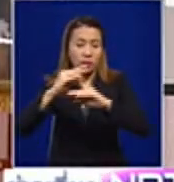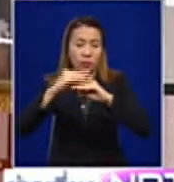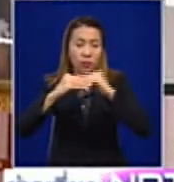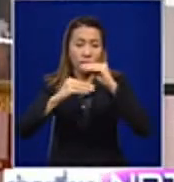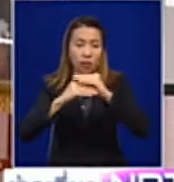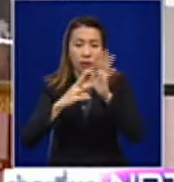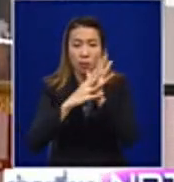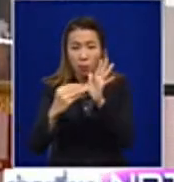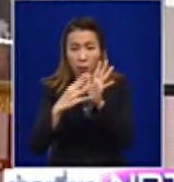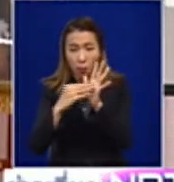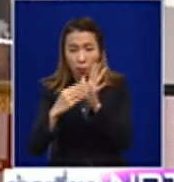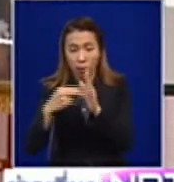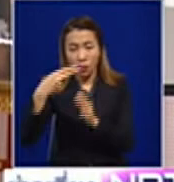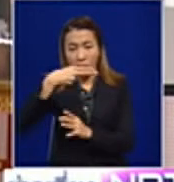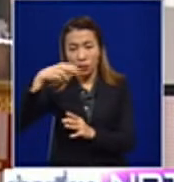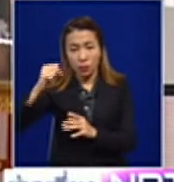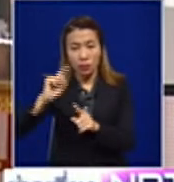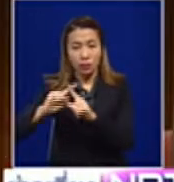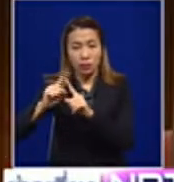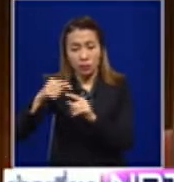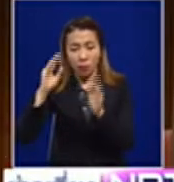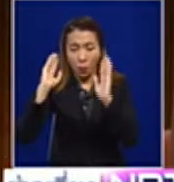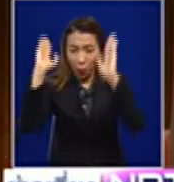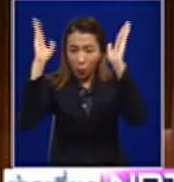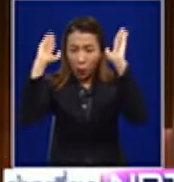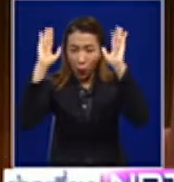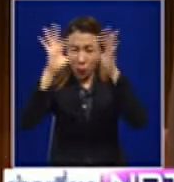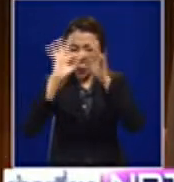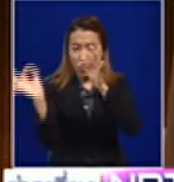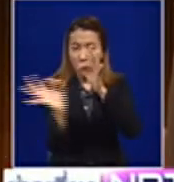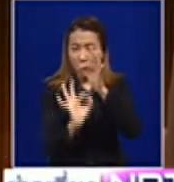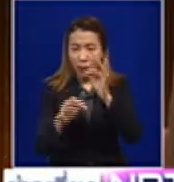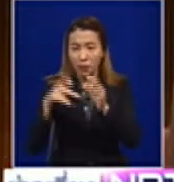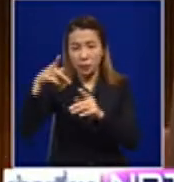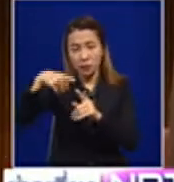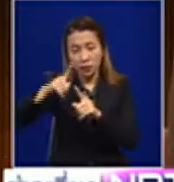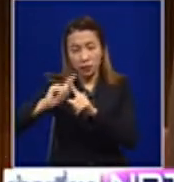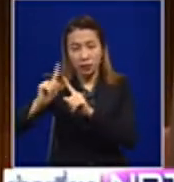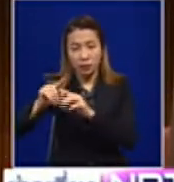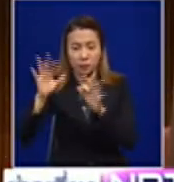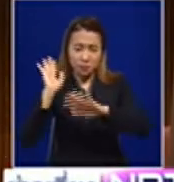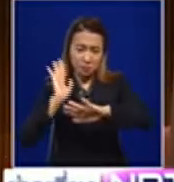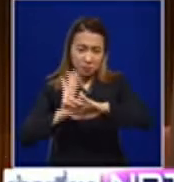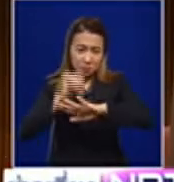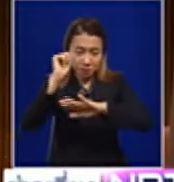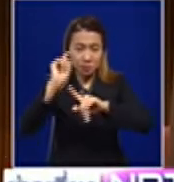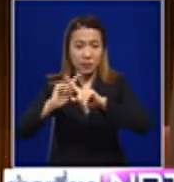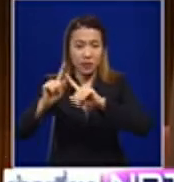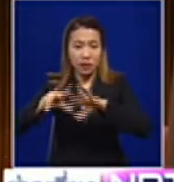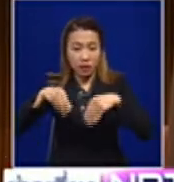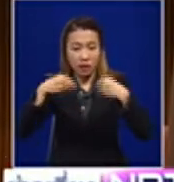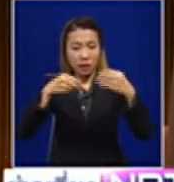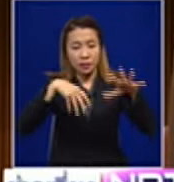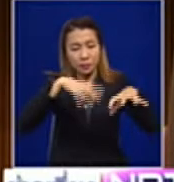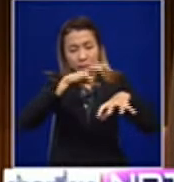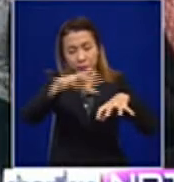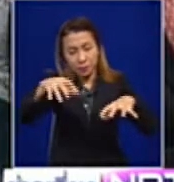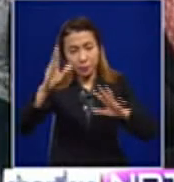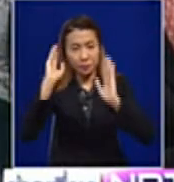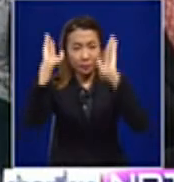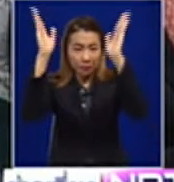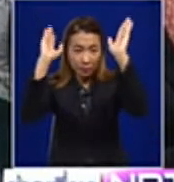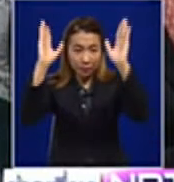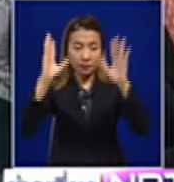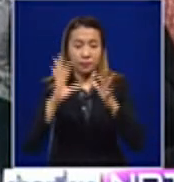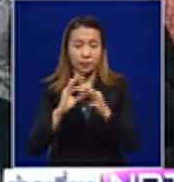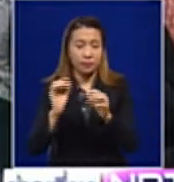อบรมหลักสูตรโฆษกกระทรวงและบรรยายพิเศษหัวข้อโฆษกกระทรวงมืออาชีพที่สถาบันการประชาสัมพันธ์